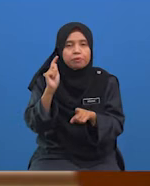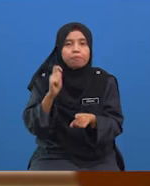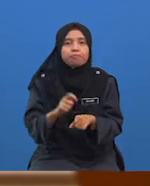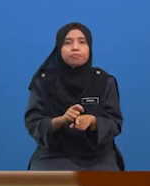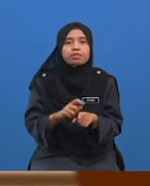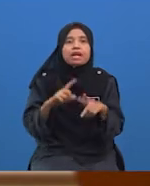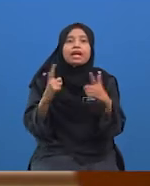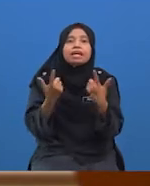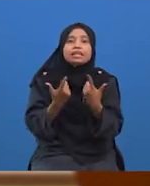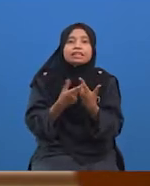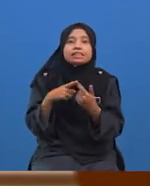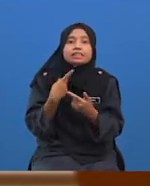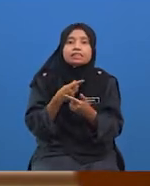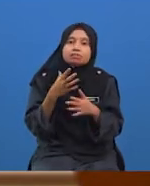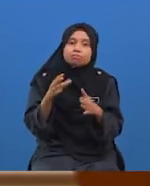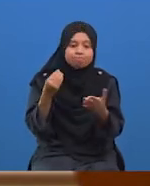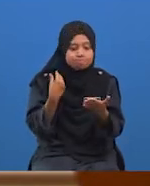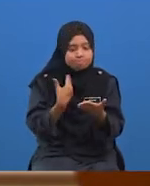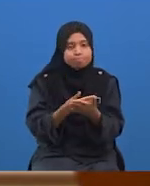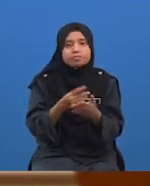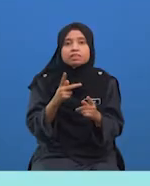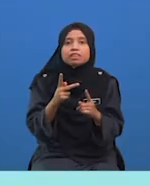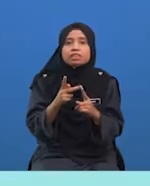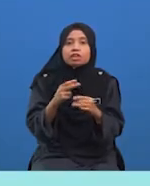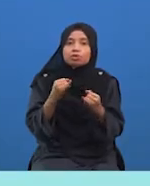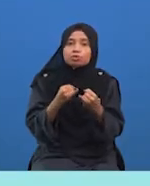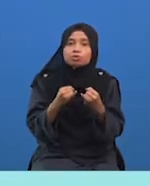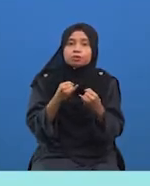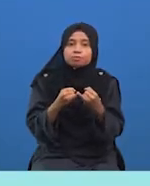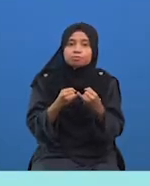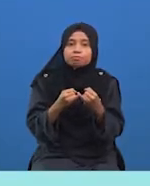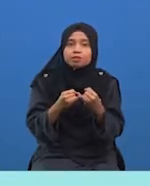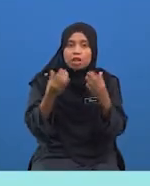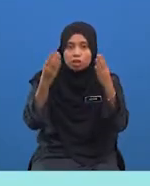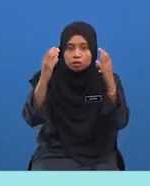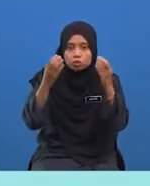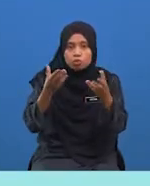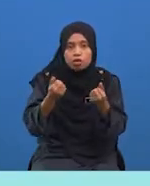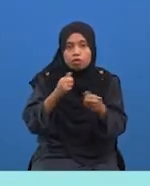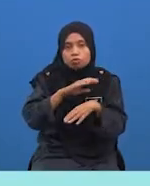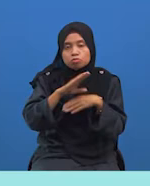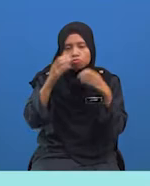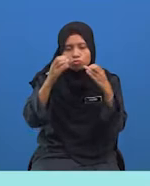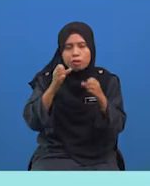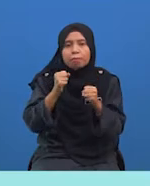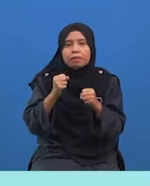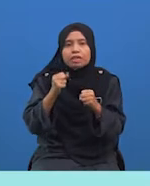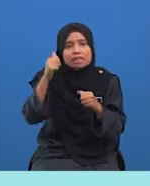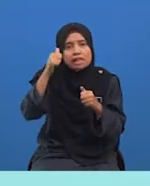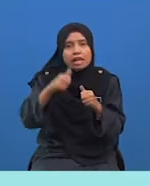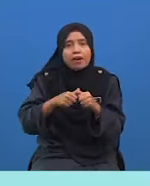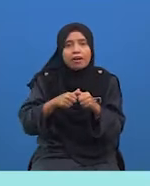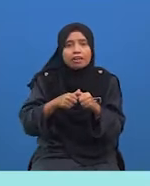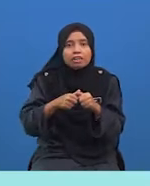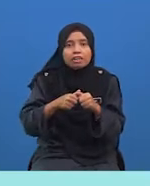Kelas kita dah sampai ke penghujungnya. Cikgu berharap kamu dapat memahami serta mengingati